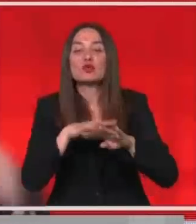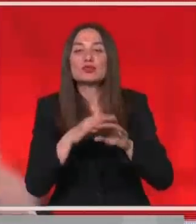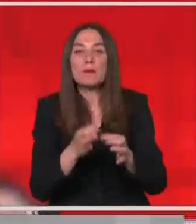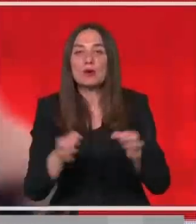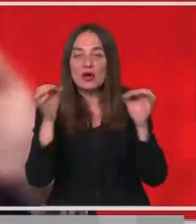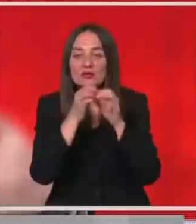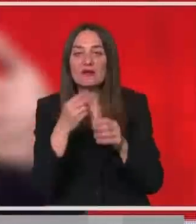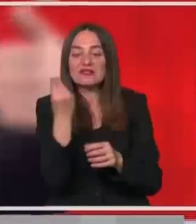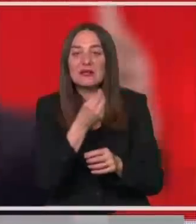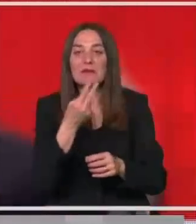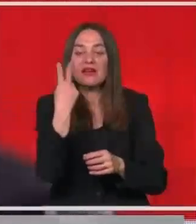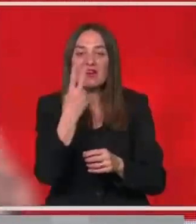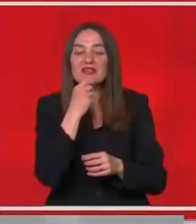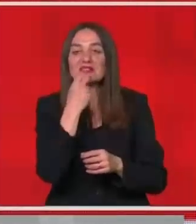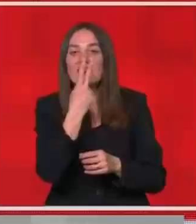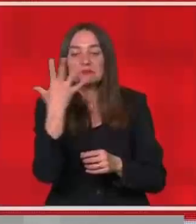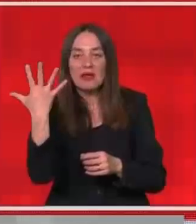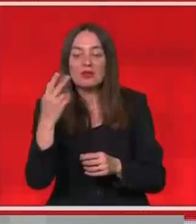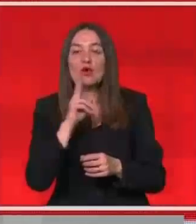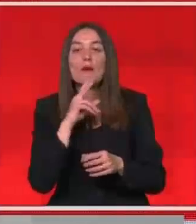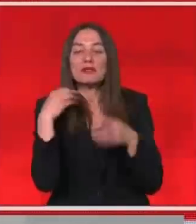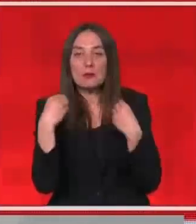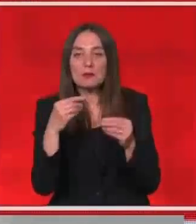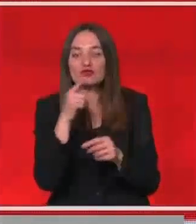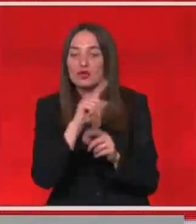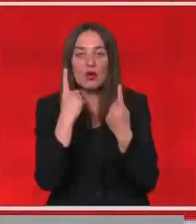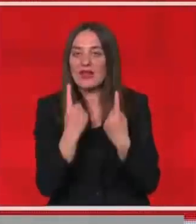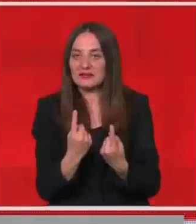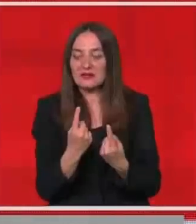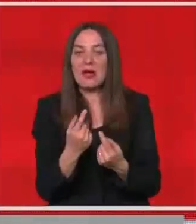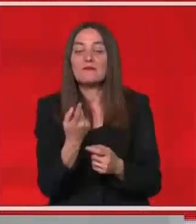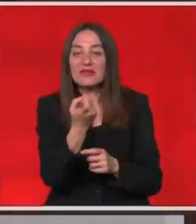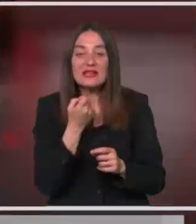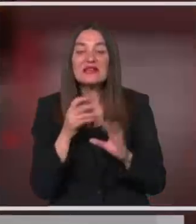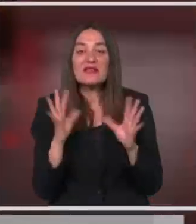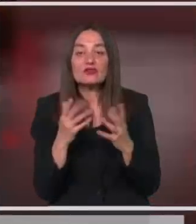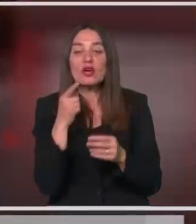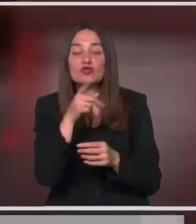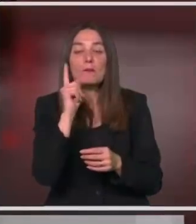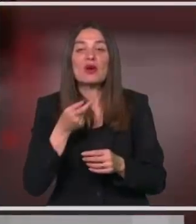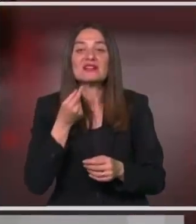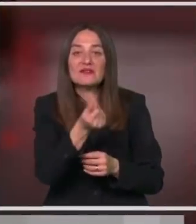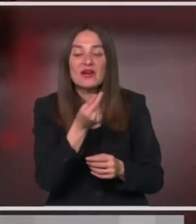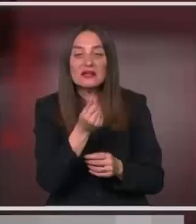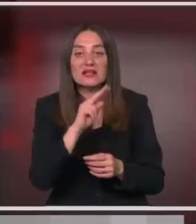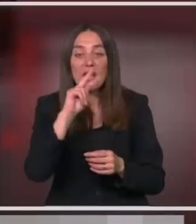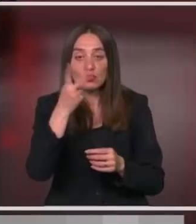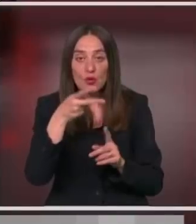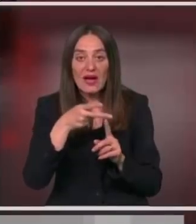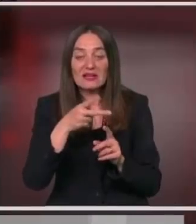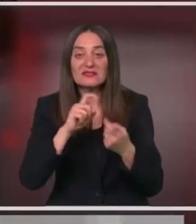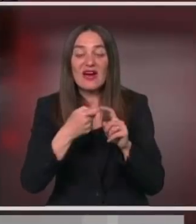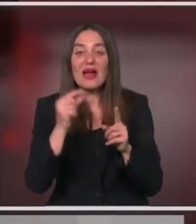Srbija 2025 i tako dalje, o kojima smo i pričali. Dakle, to nestaje. Dakle, iz nečega mora i to da se finansira. Druga stvar oko